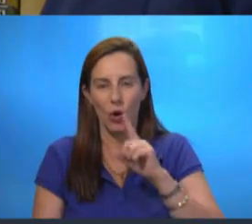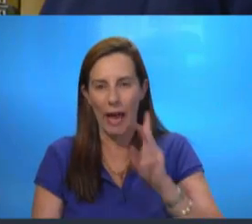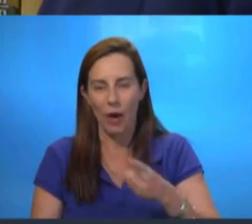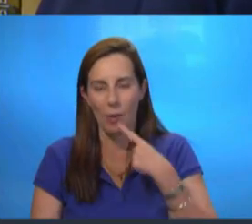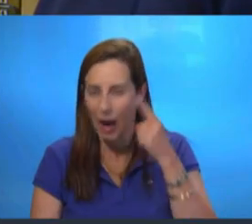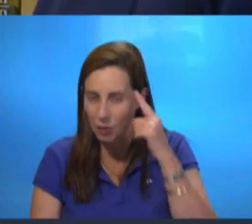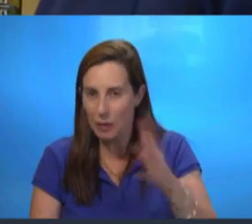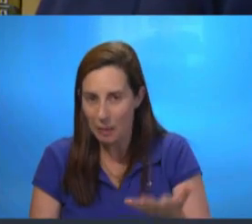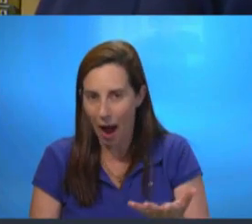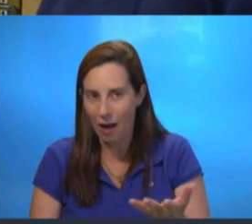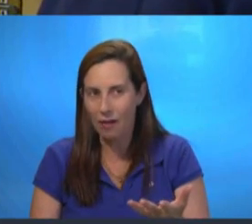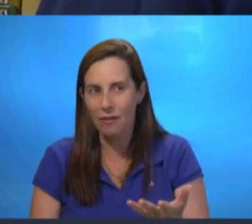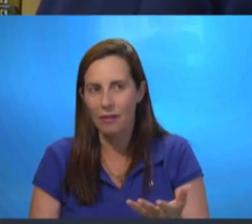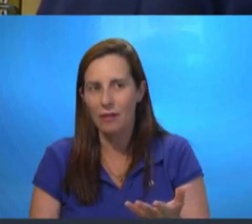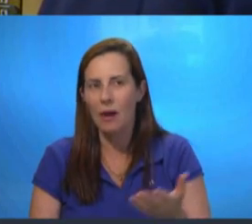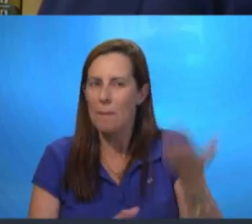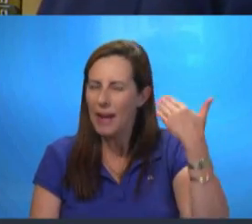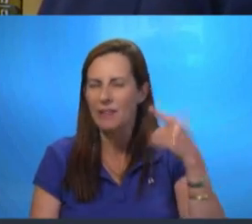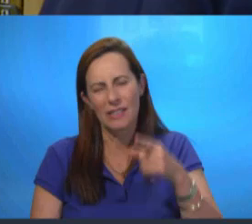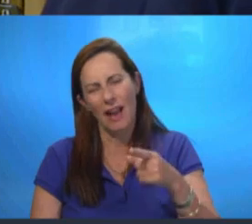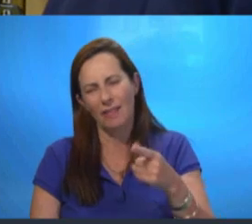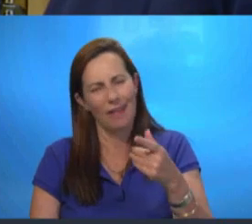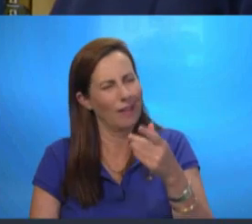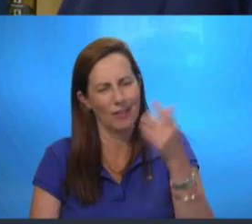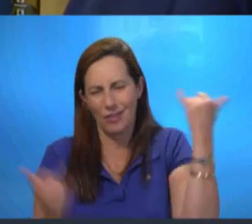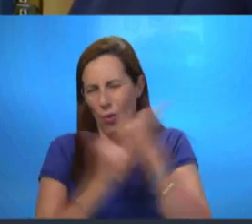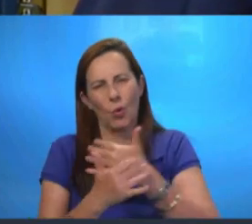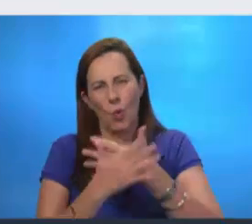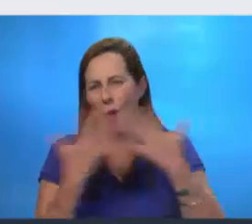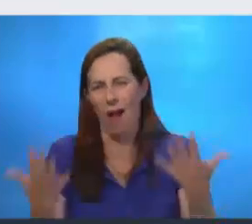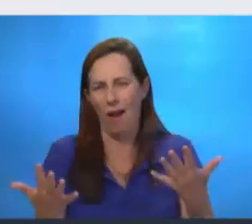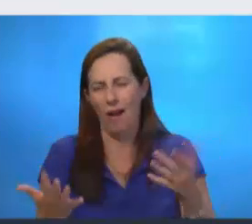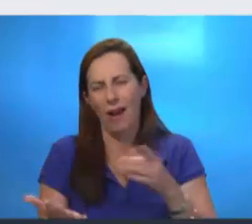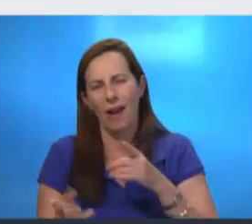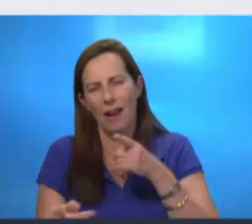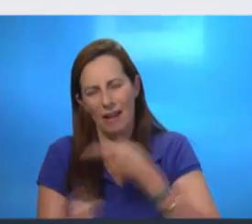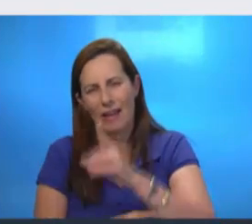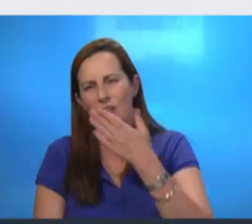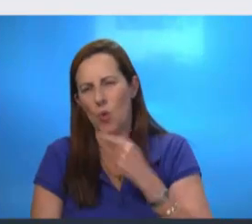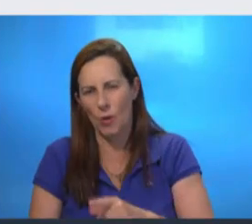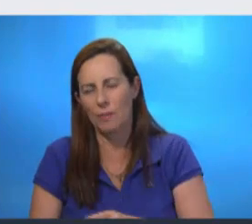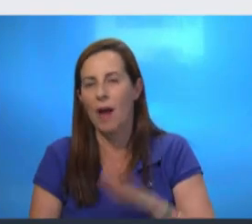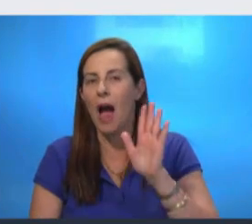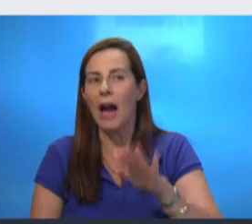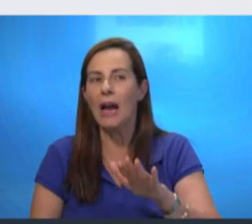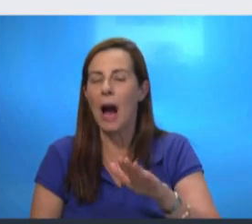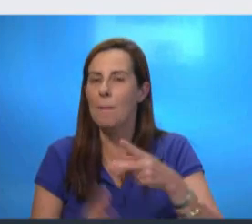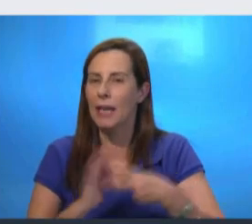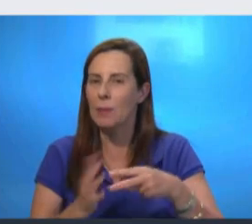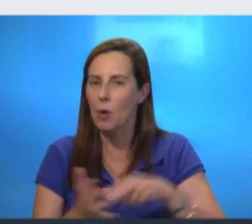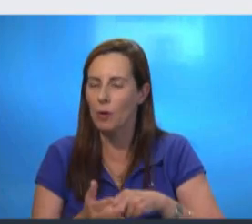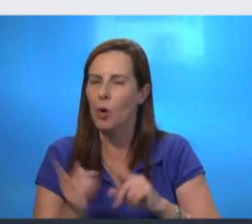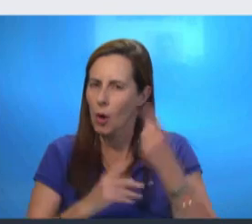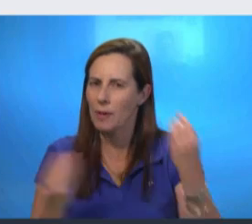מה, בדיעבד זו הייתה שטות גדולה לרדוף את היהודים. גם במישור הדיפלומטי קוראים